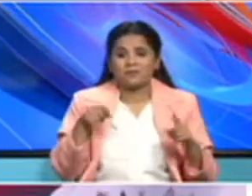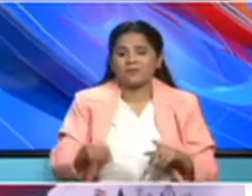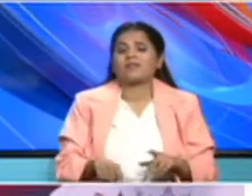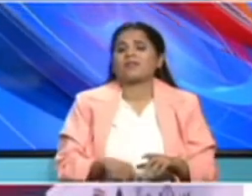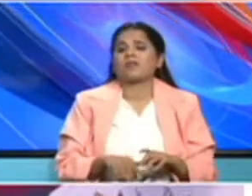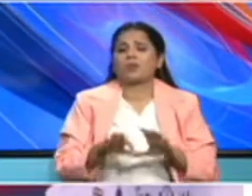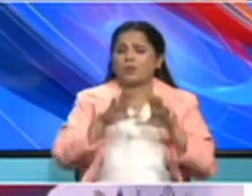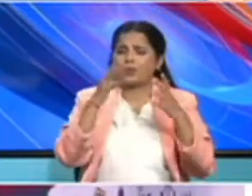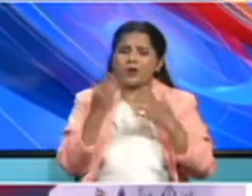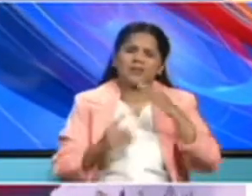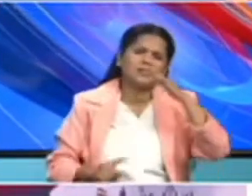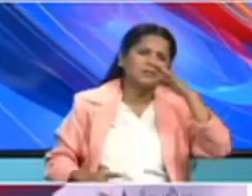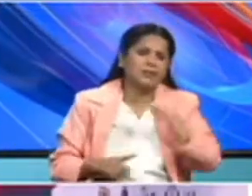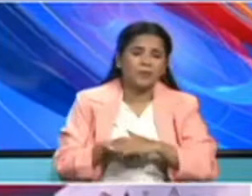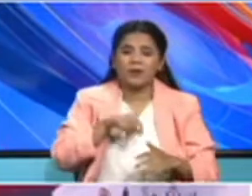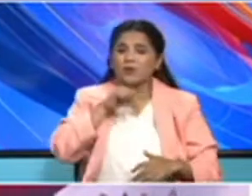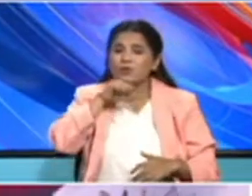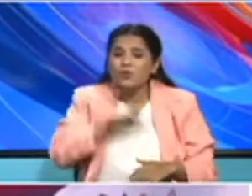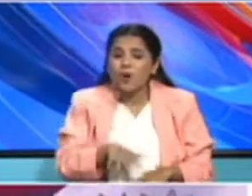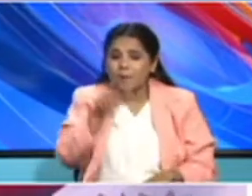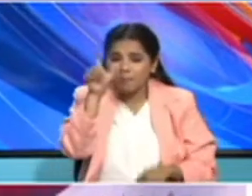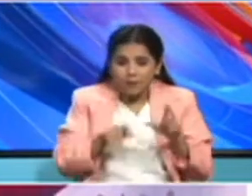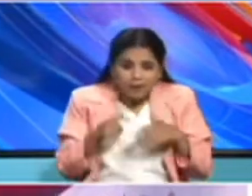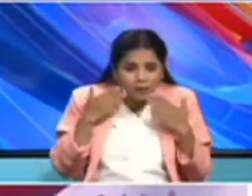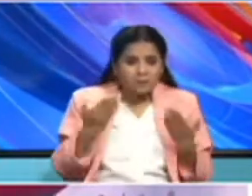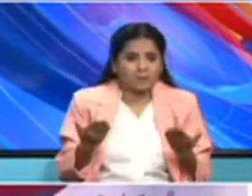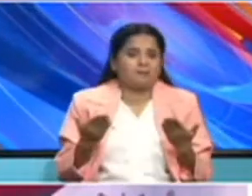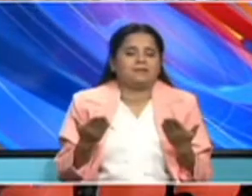विश्व का इतना युवा देश